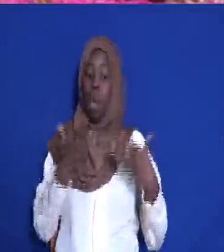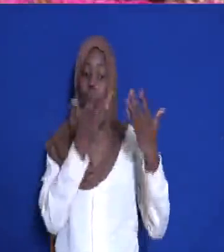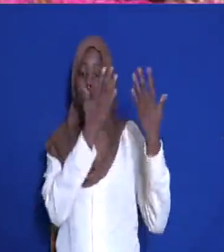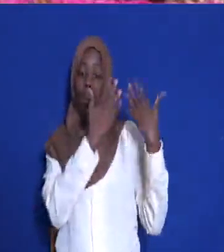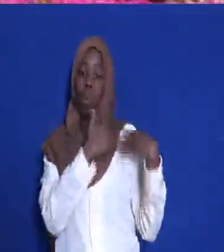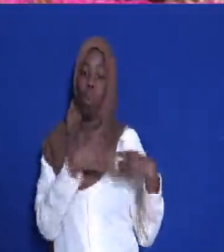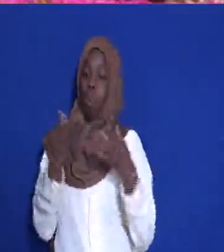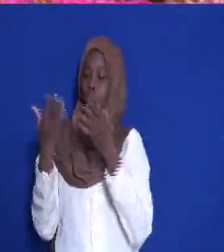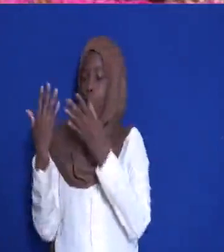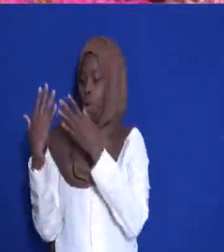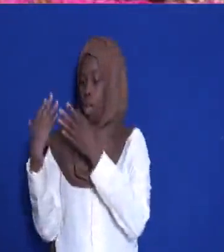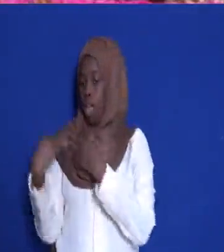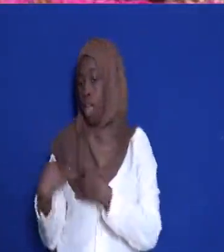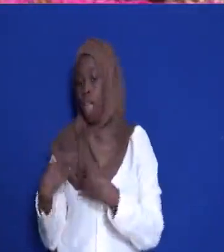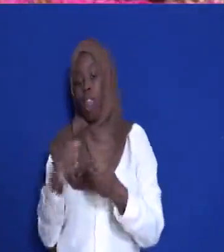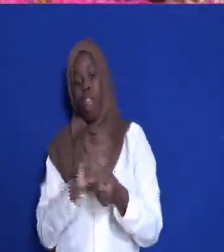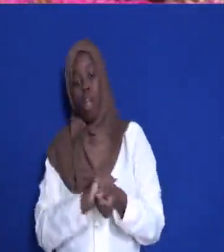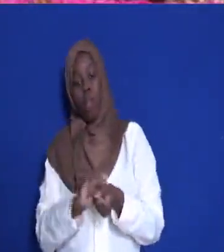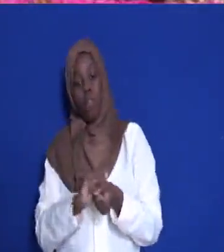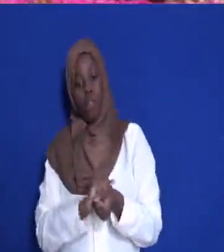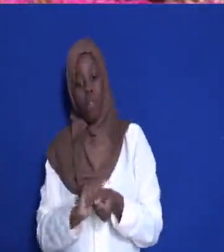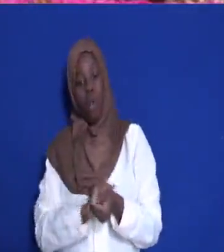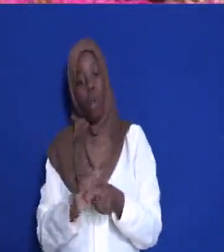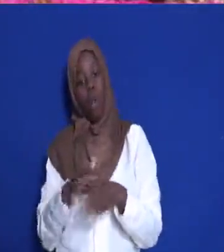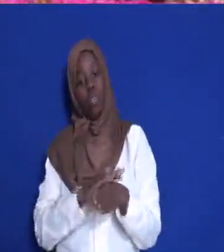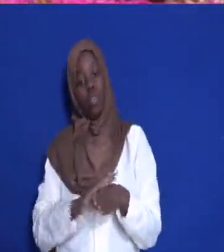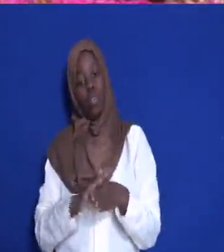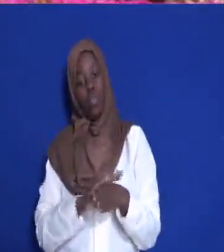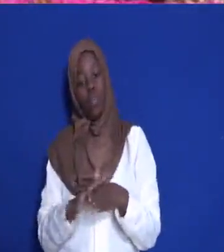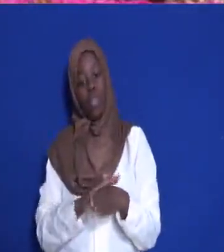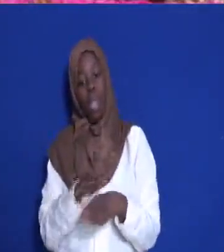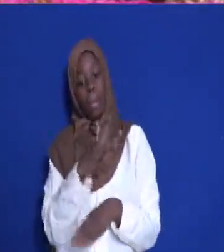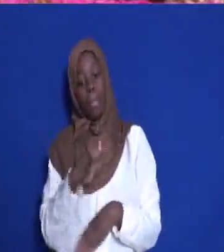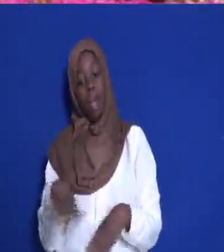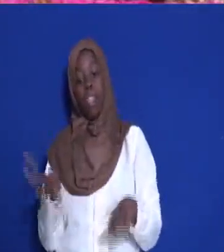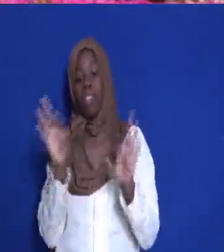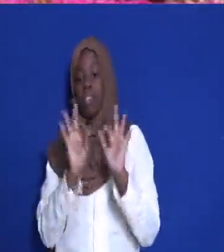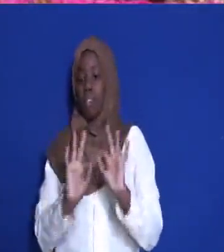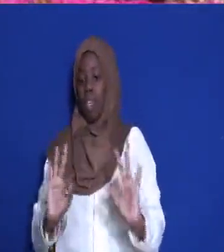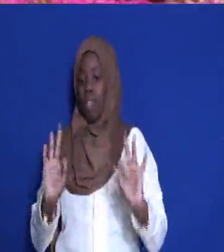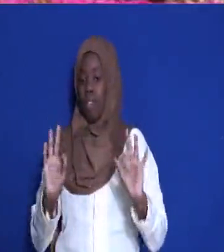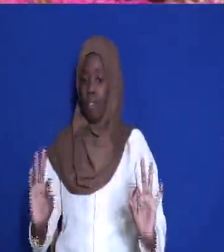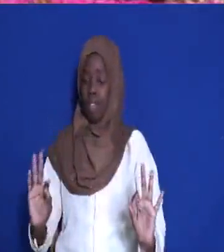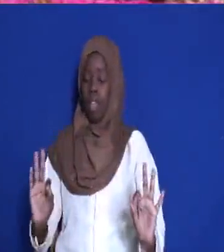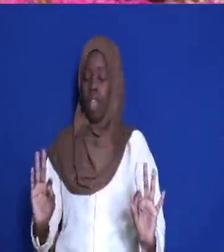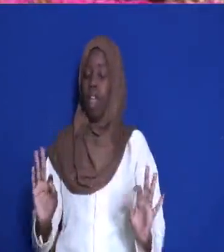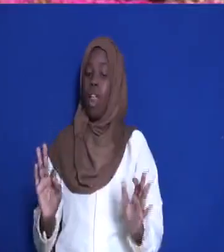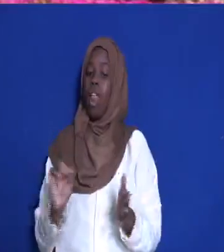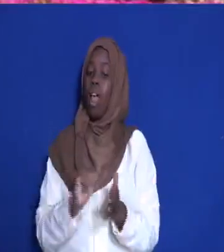pia tunatakiwa kuoga na kufua kwa kutumia maji safi na sabuni.